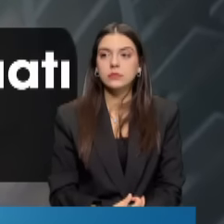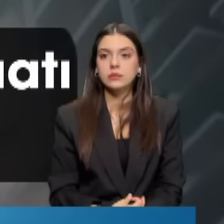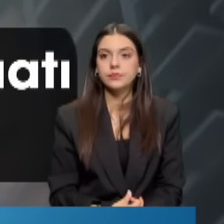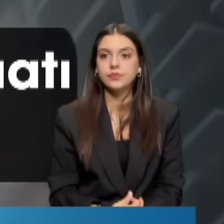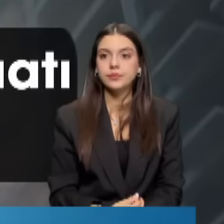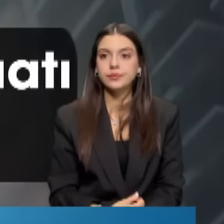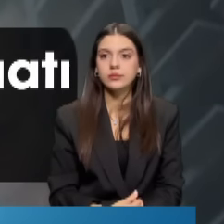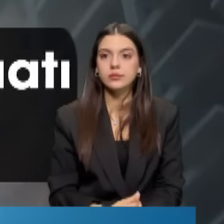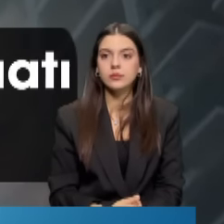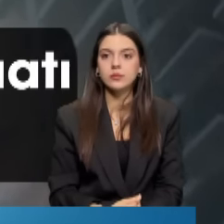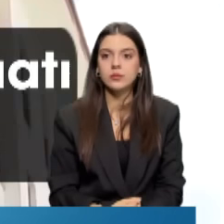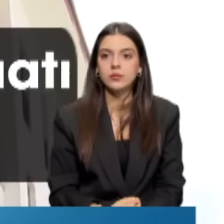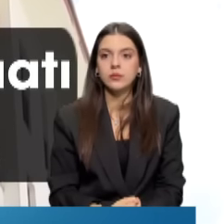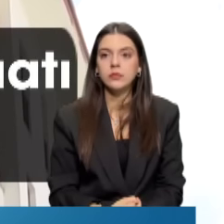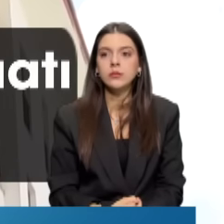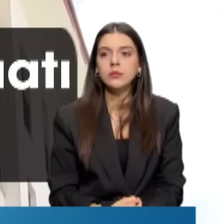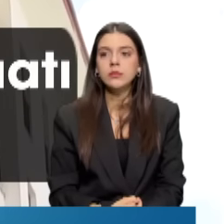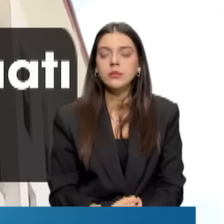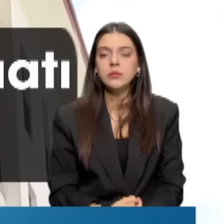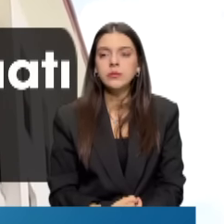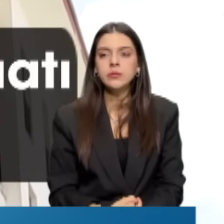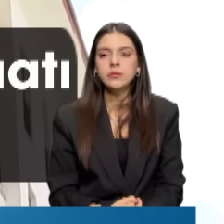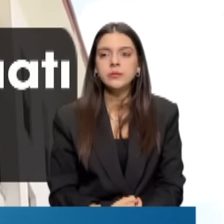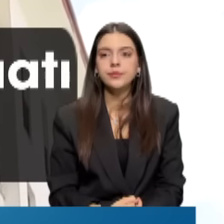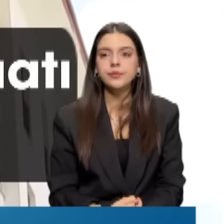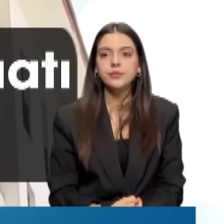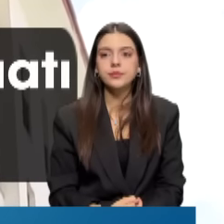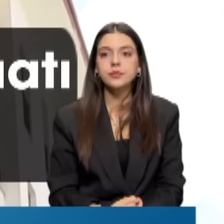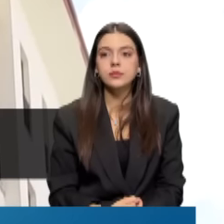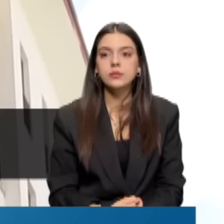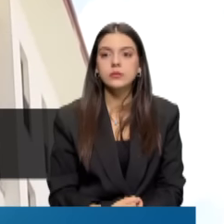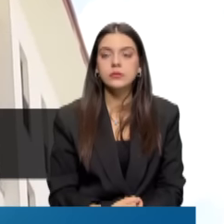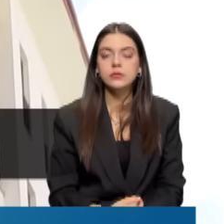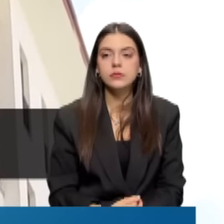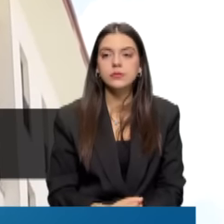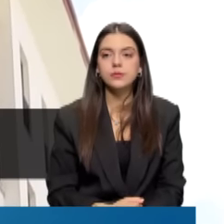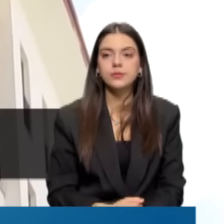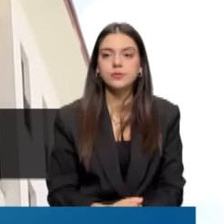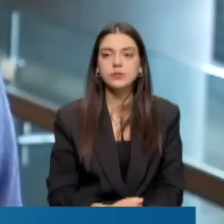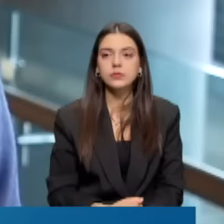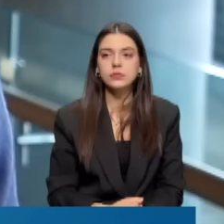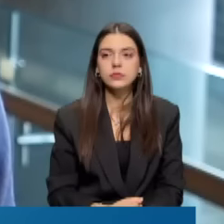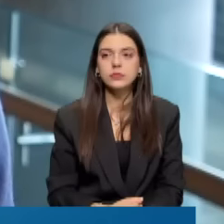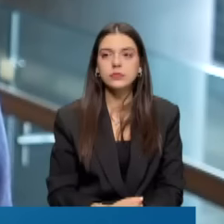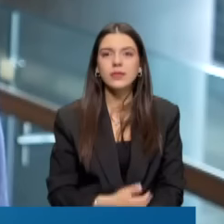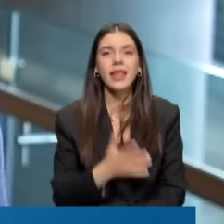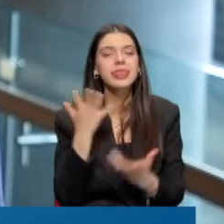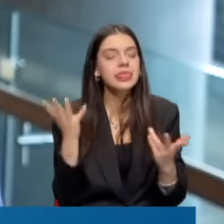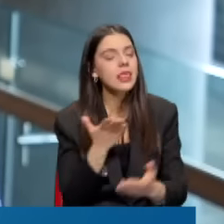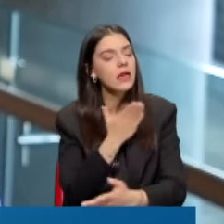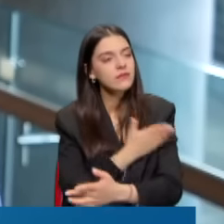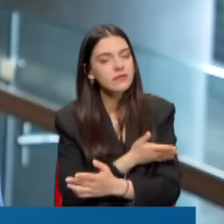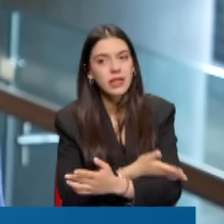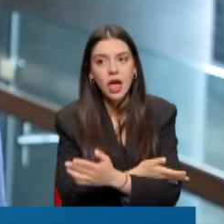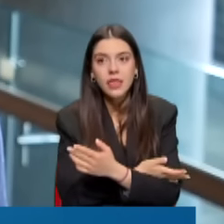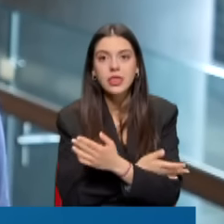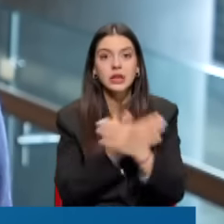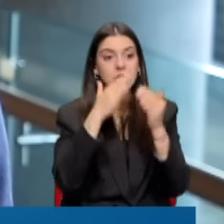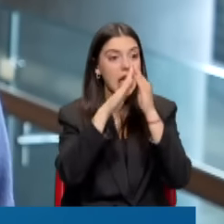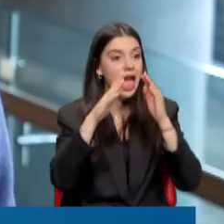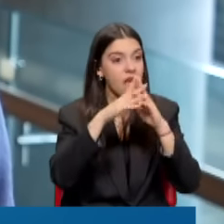maalesef 1 metrekare inşaatı bir aylık gelirle alamıyor şu anda bu Çok vahim bir durum ne vatandaş rant peşinde